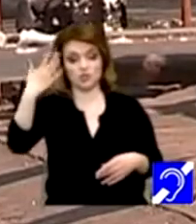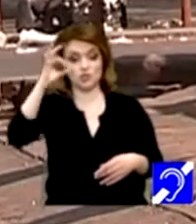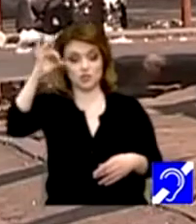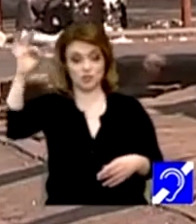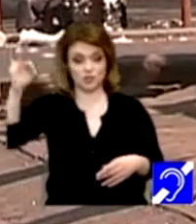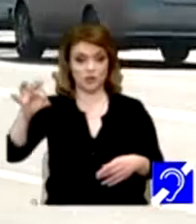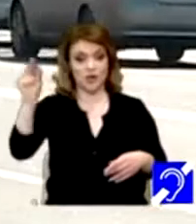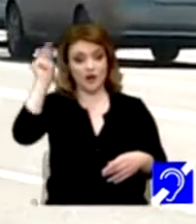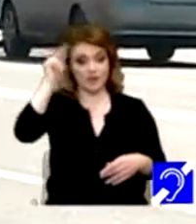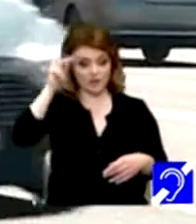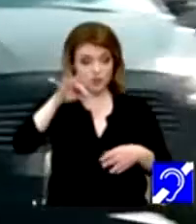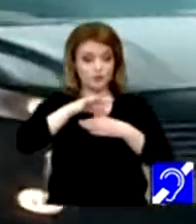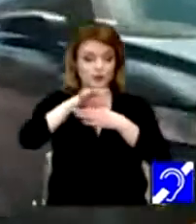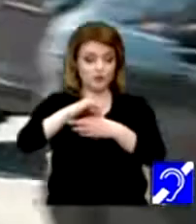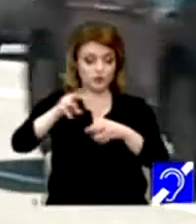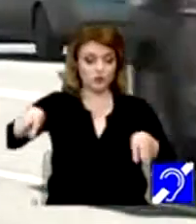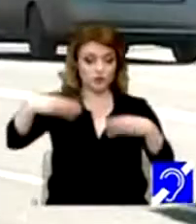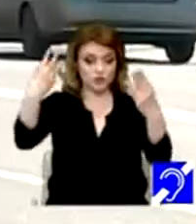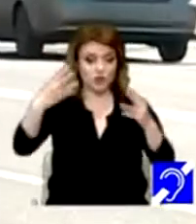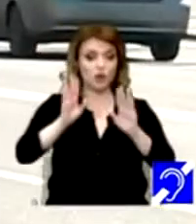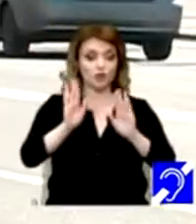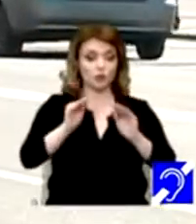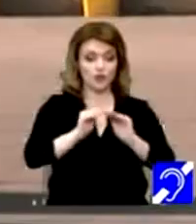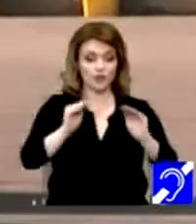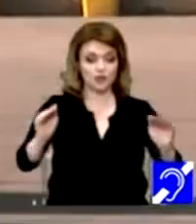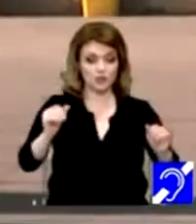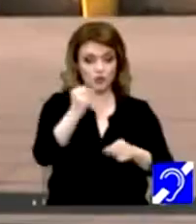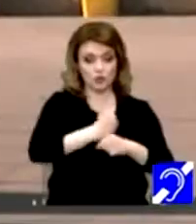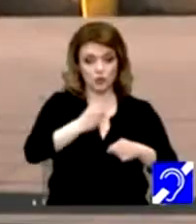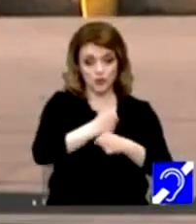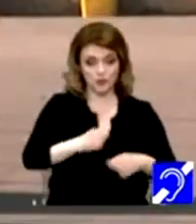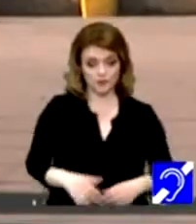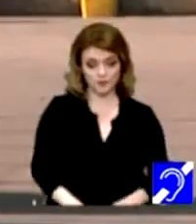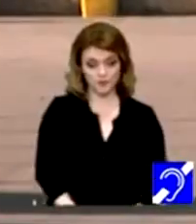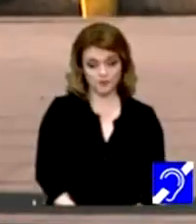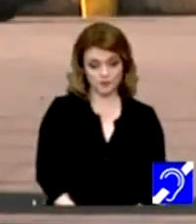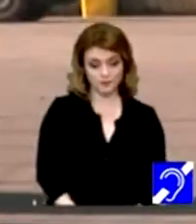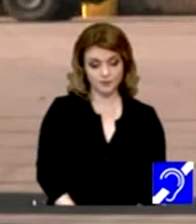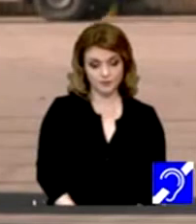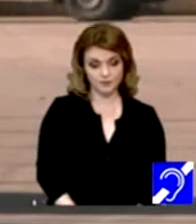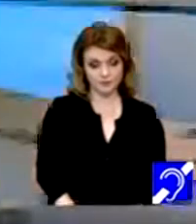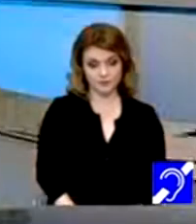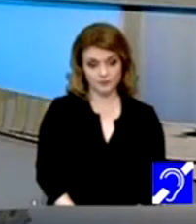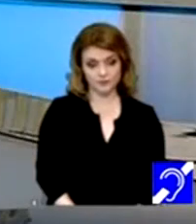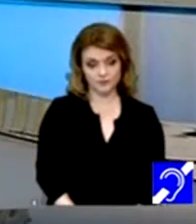5:00. Învățământul se desfășoară online, doar grădinițe funcționează în regim obișnuit.